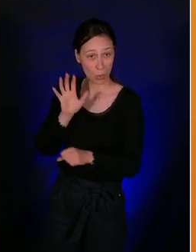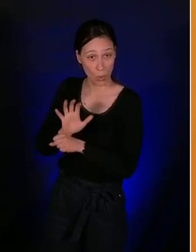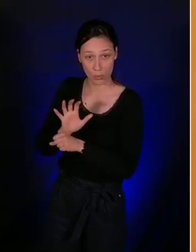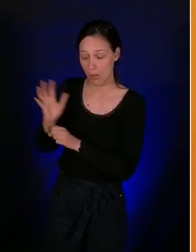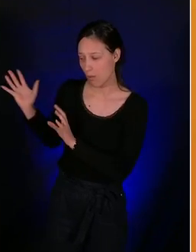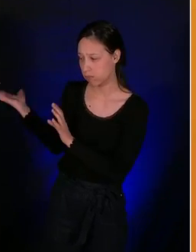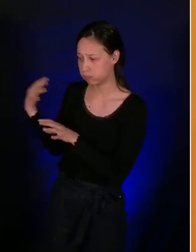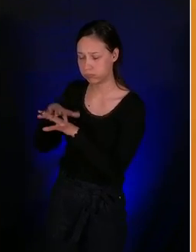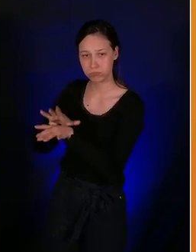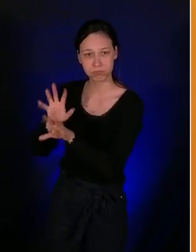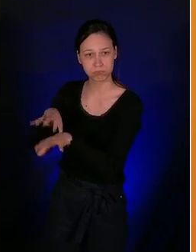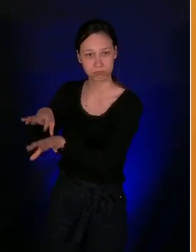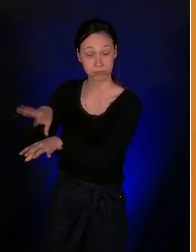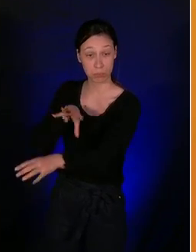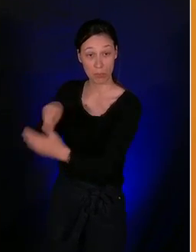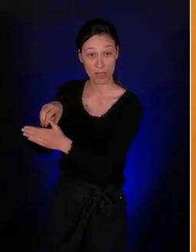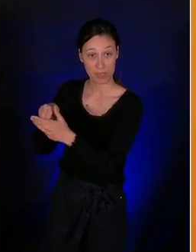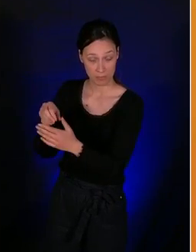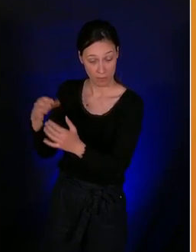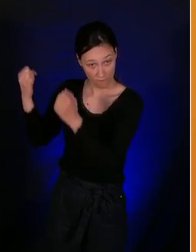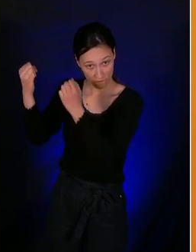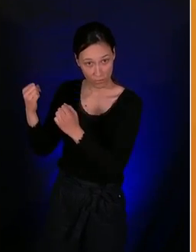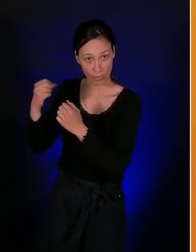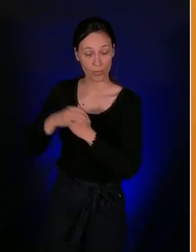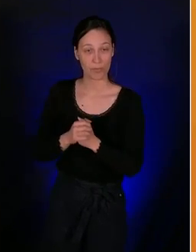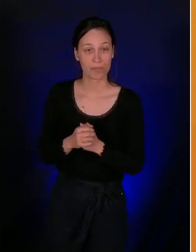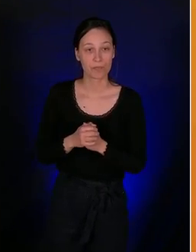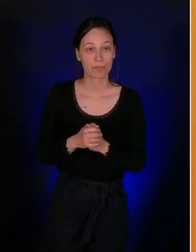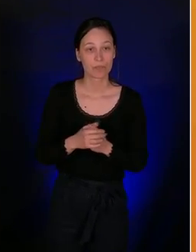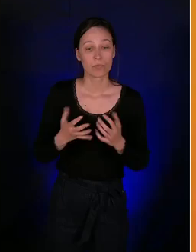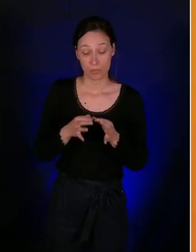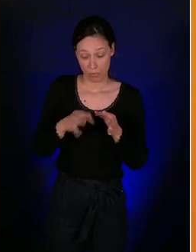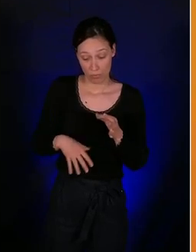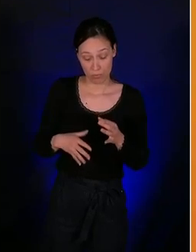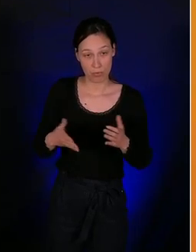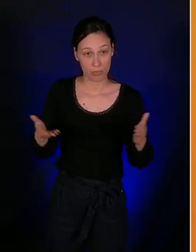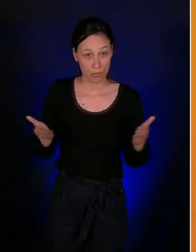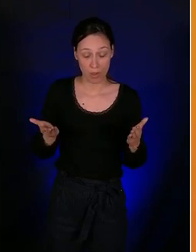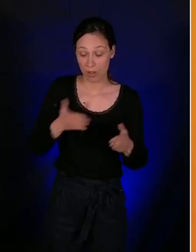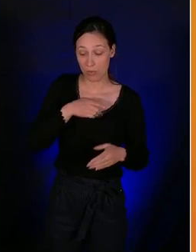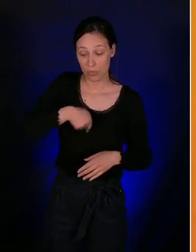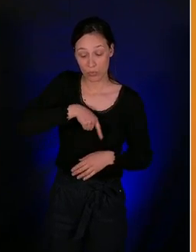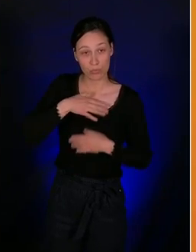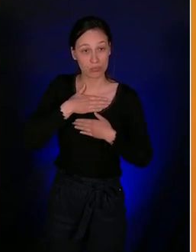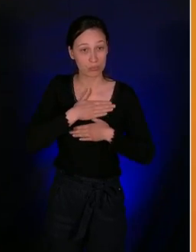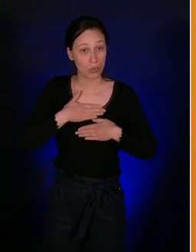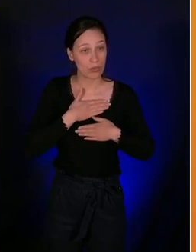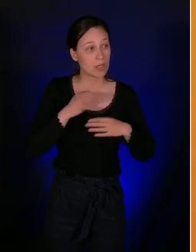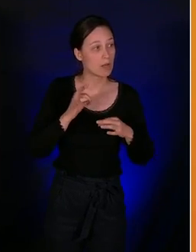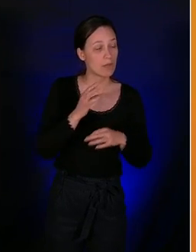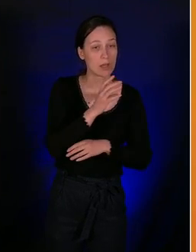donc, pour conclure, déjà, on est satisfait de la prise en compte dans le document fourni ce